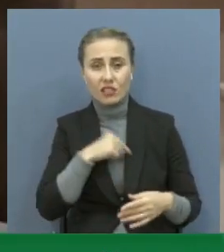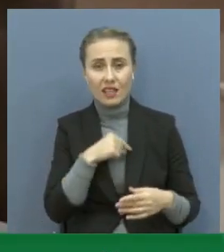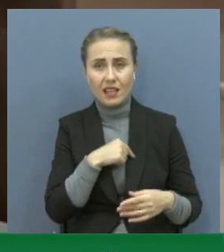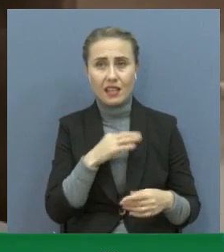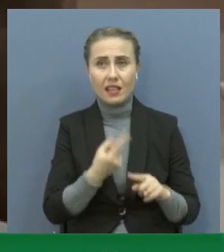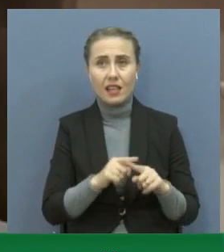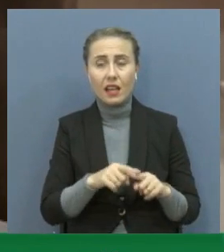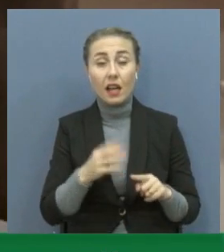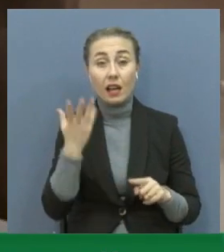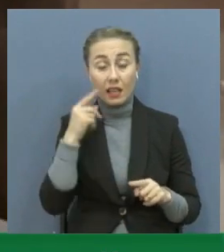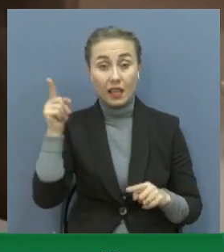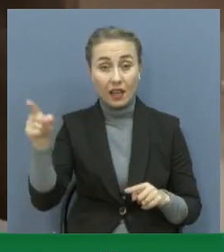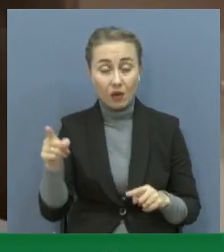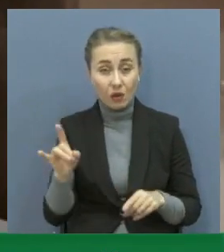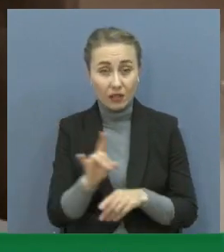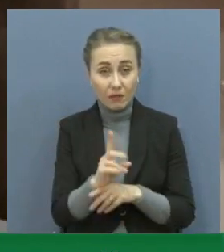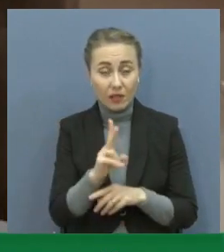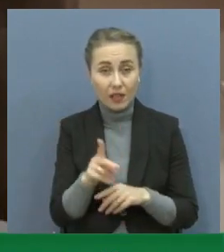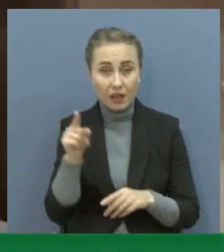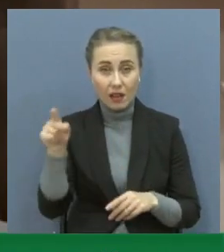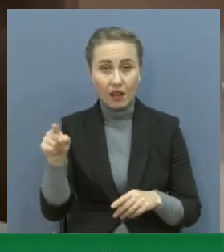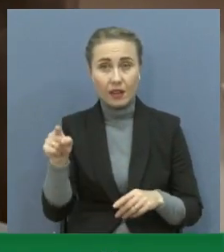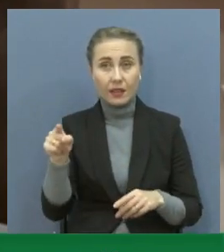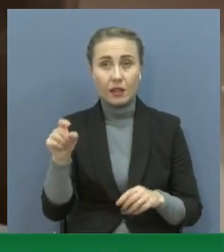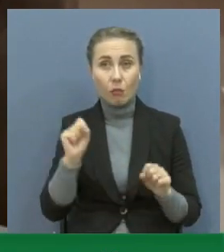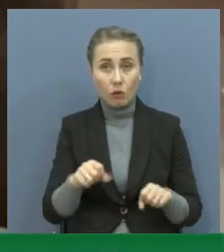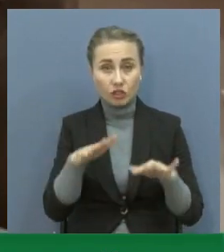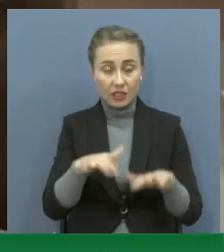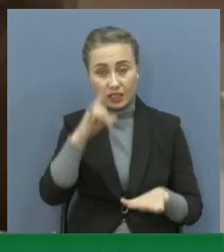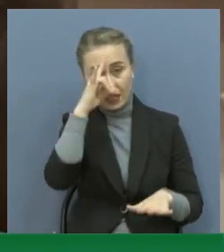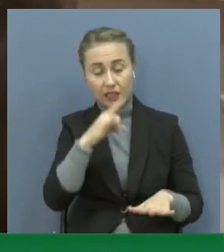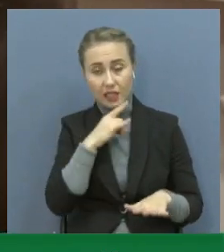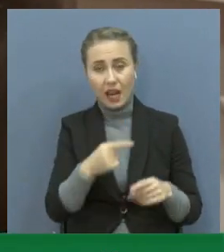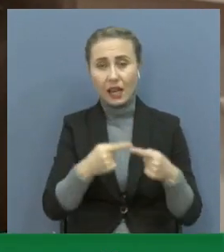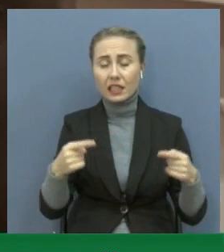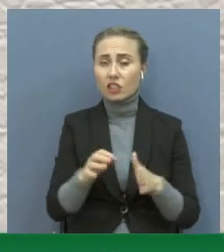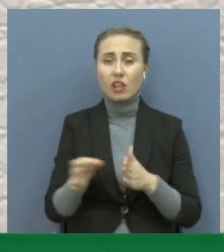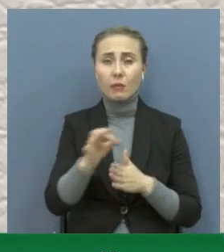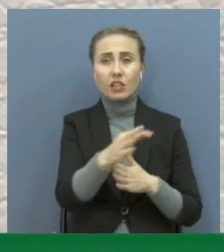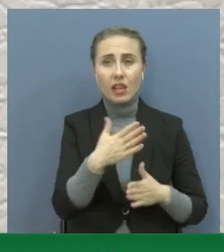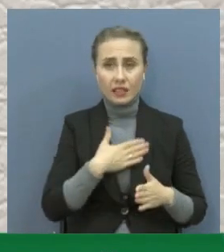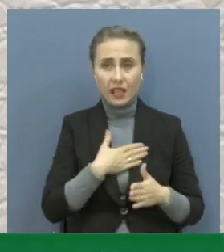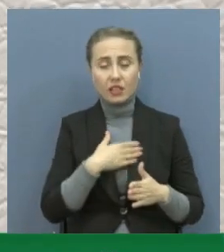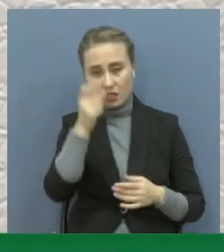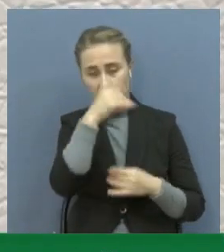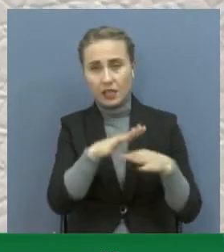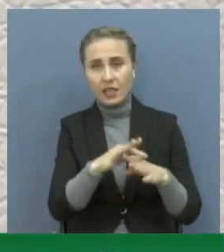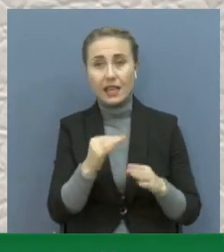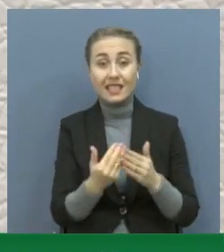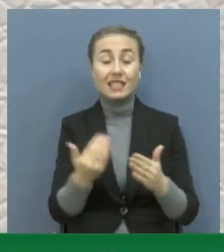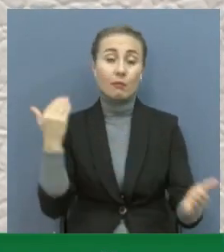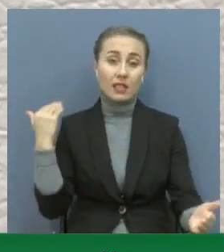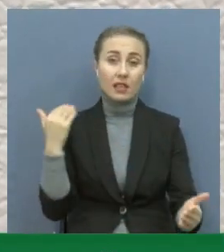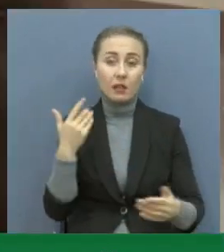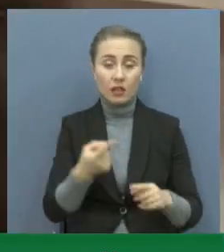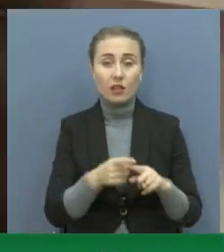перед тем, как совершает мошенничество, он находится, может находиться как на территории Казахстана, в различных областях нашей страны, так и за пределами ее.